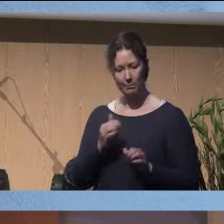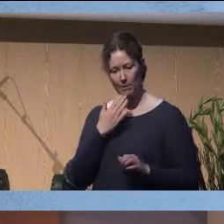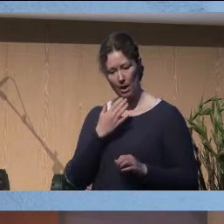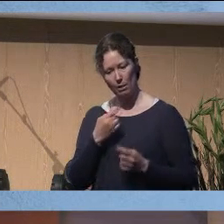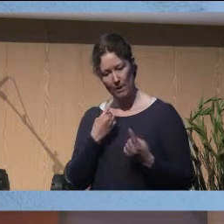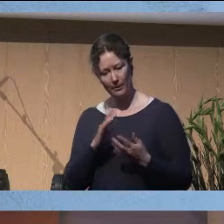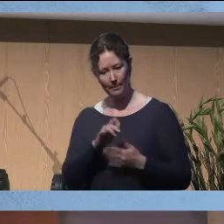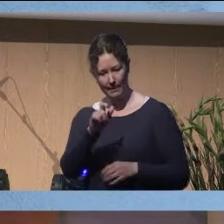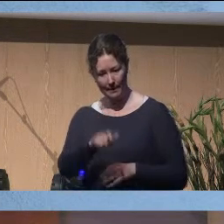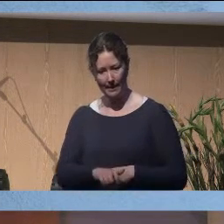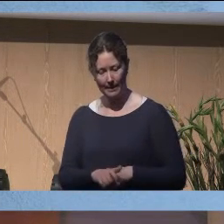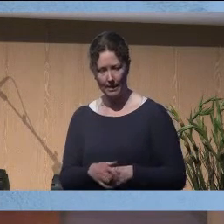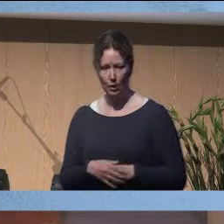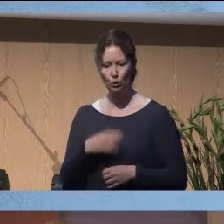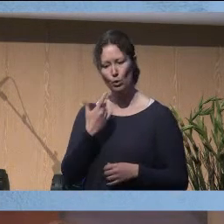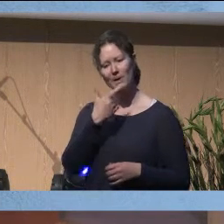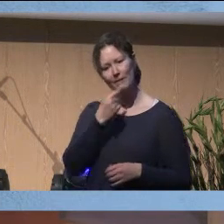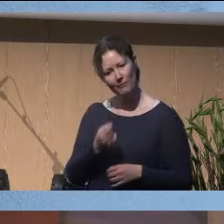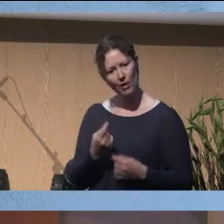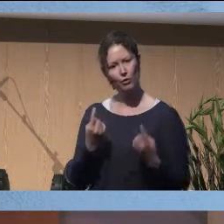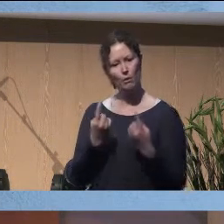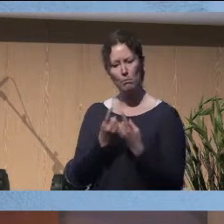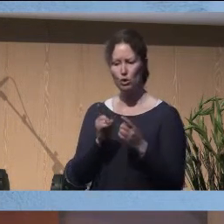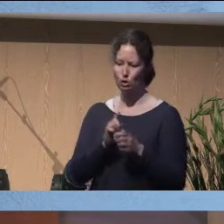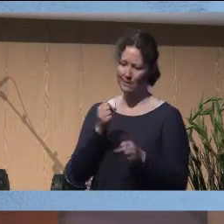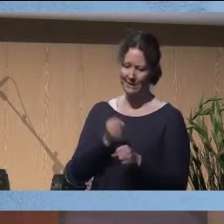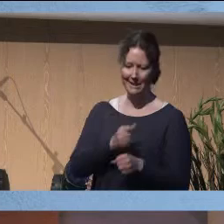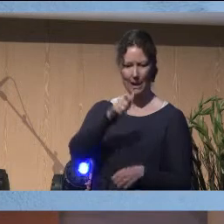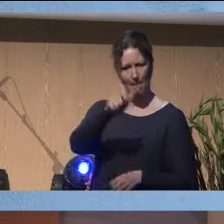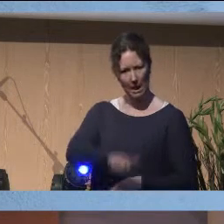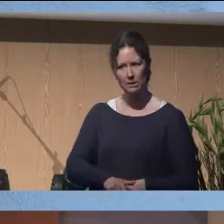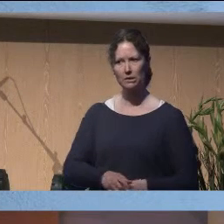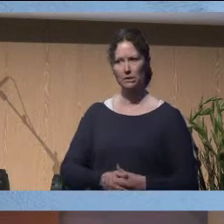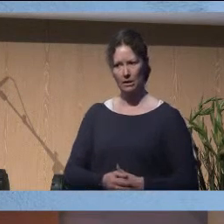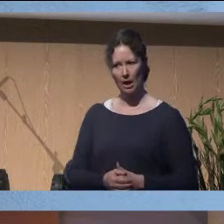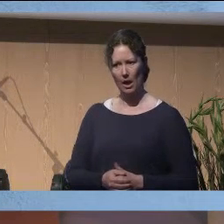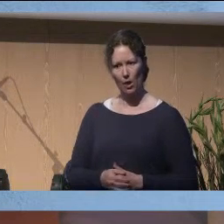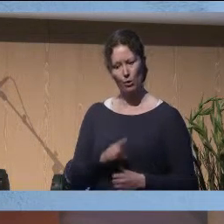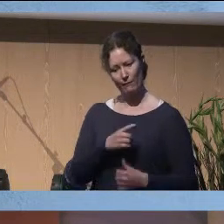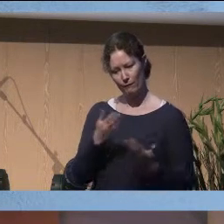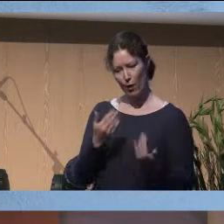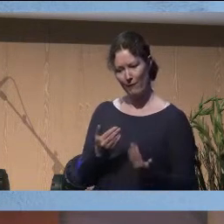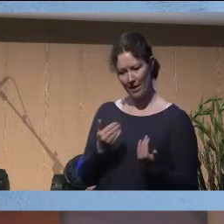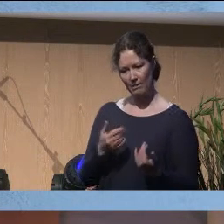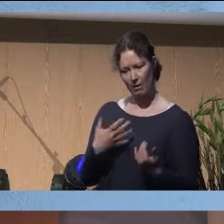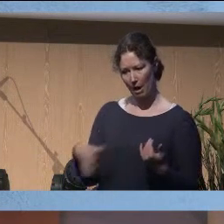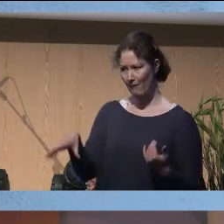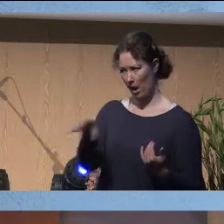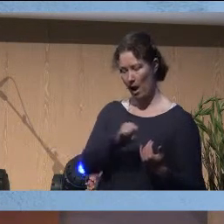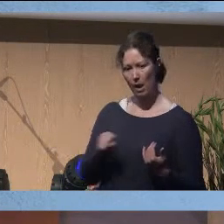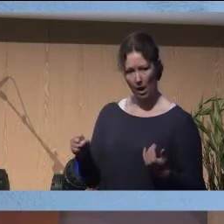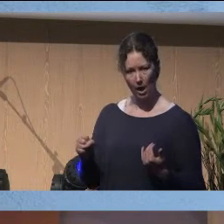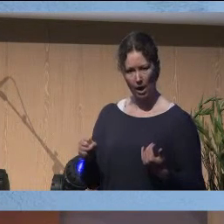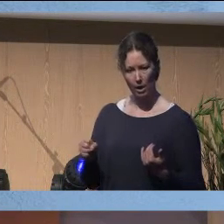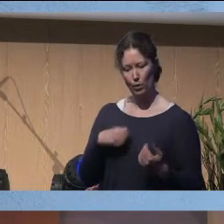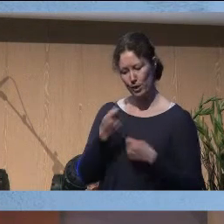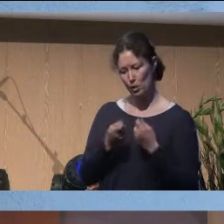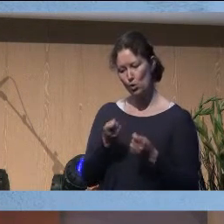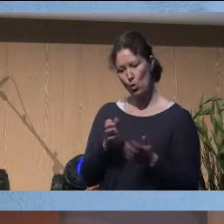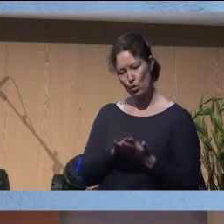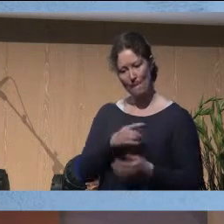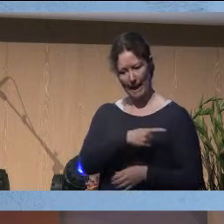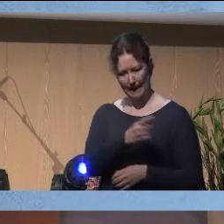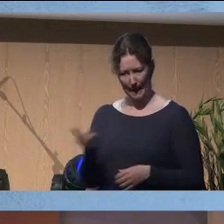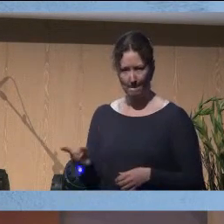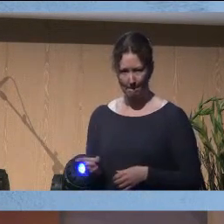deg. Og så blir de vant til å bli møtt som ordentlige mennesker, og forventer det av alle. Og det gjør noe med